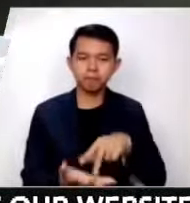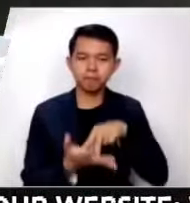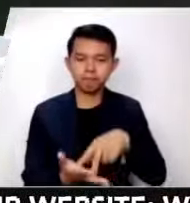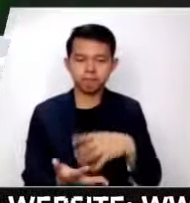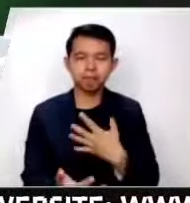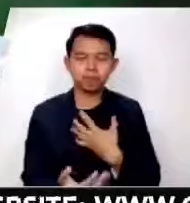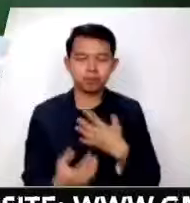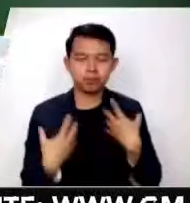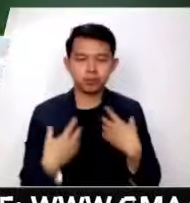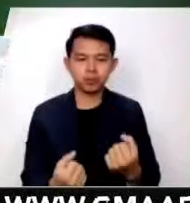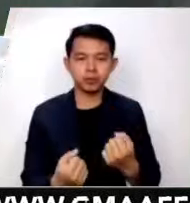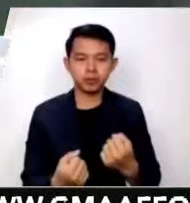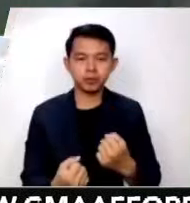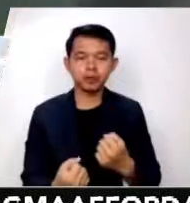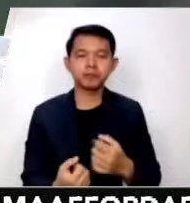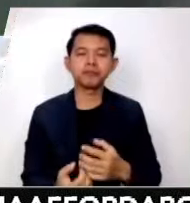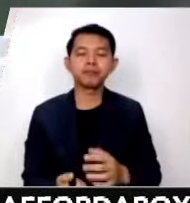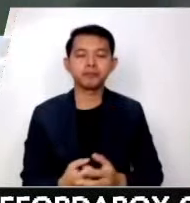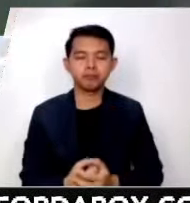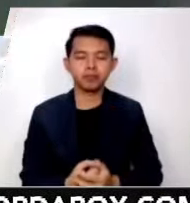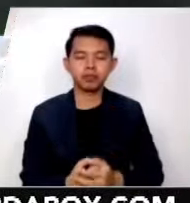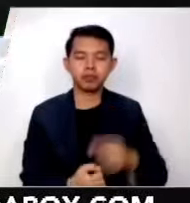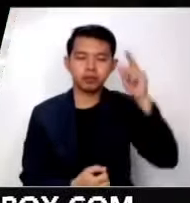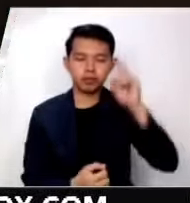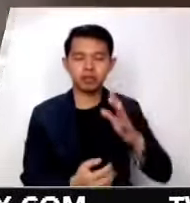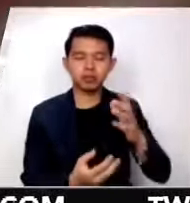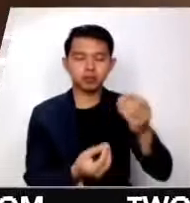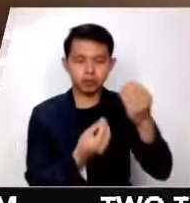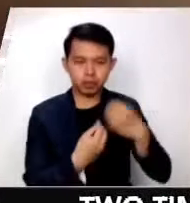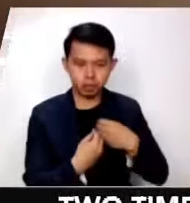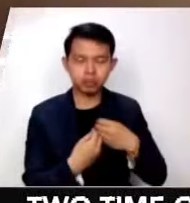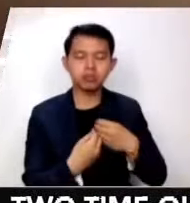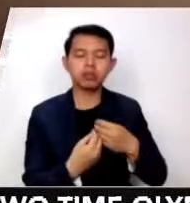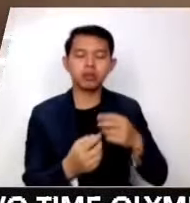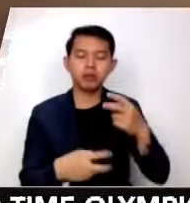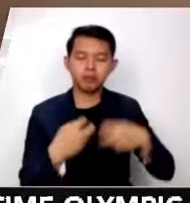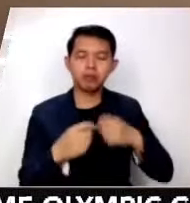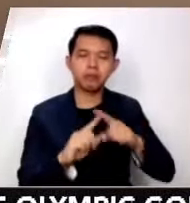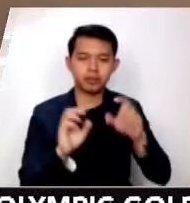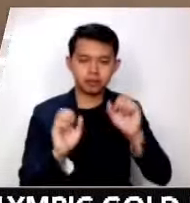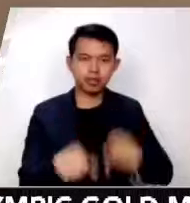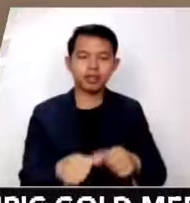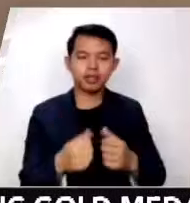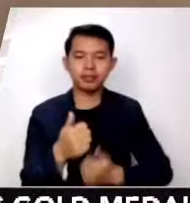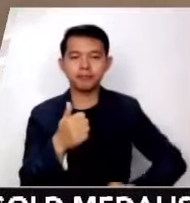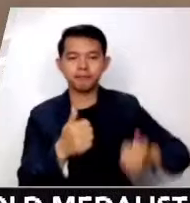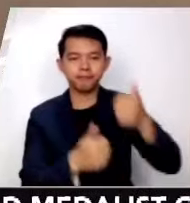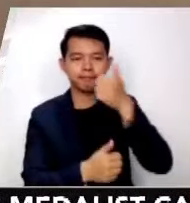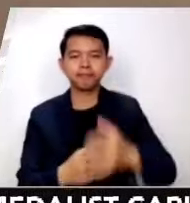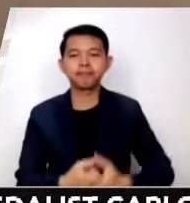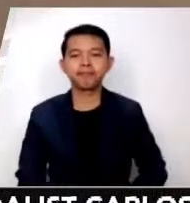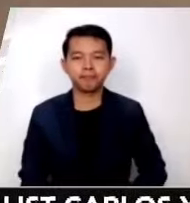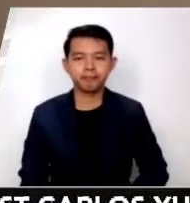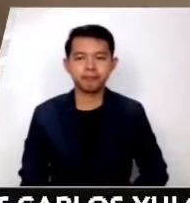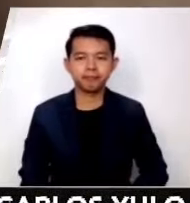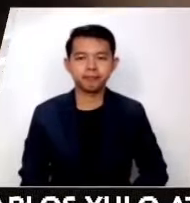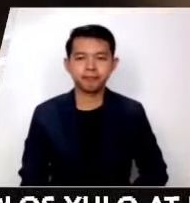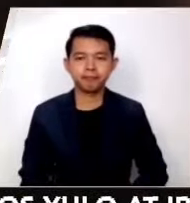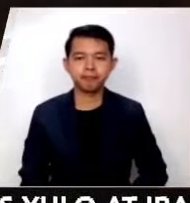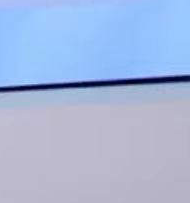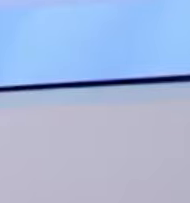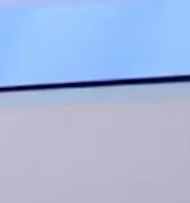kayang lusutan o hindi natin kayang lapasan. Kaya, Oscar Oida, nagbabalita para sa GMA Integrated